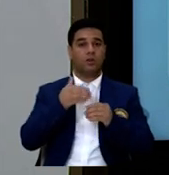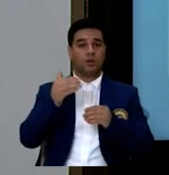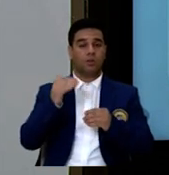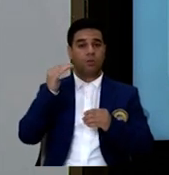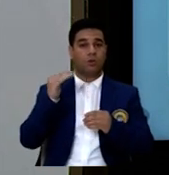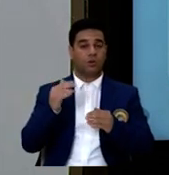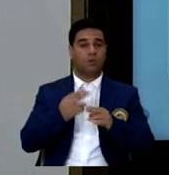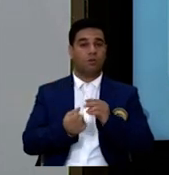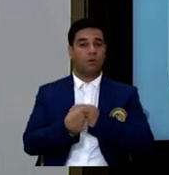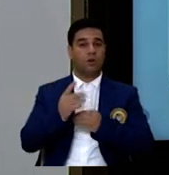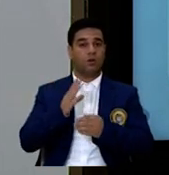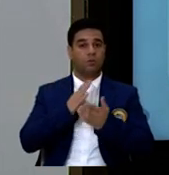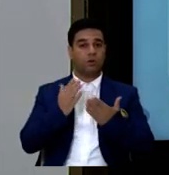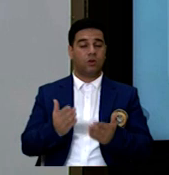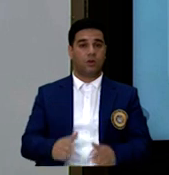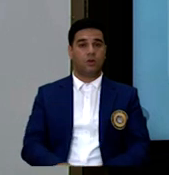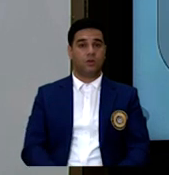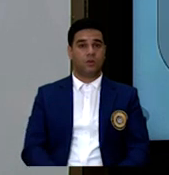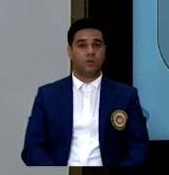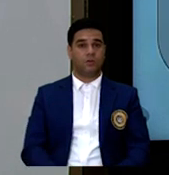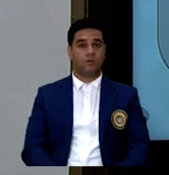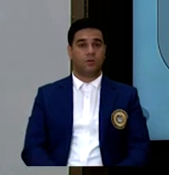bosqichlarida paydo bo'lgan.